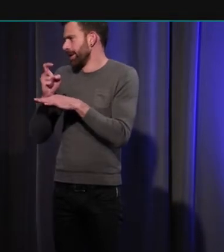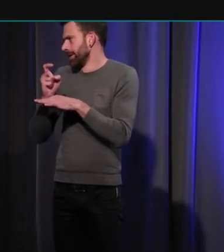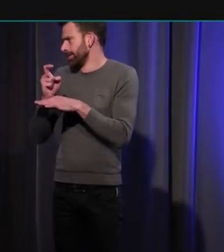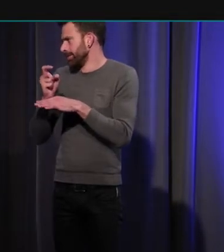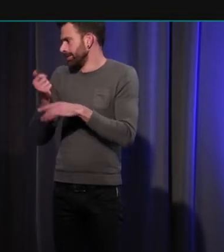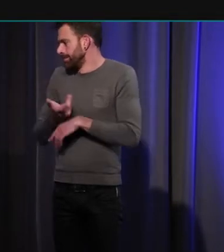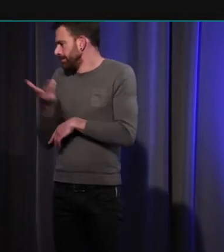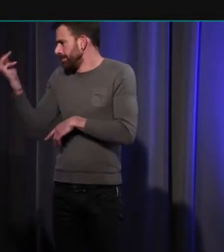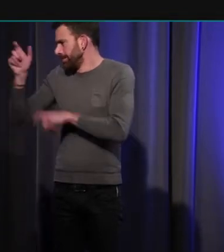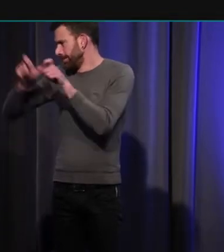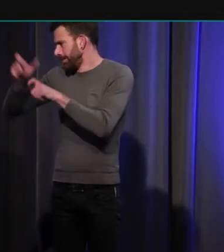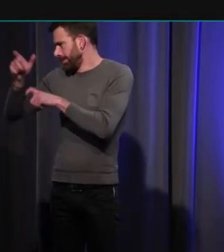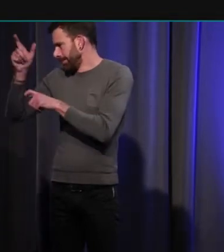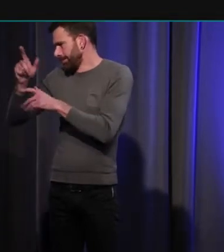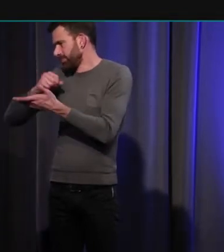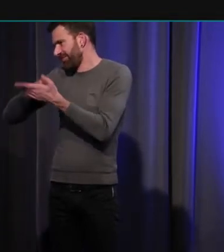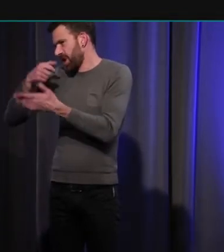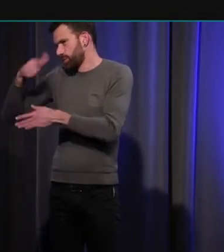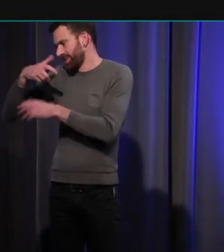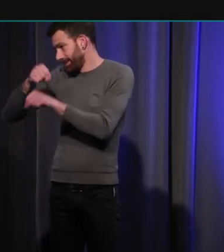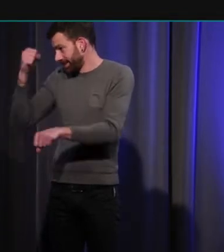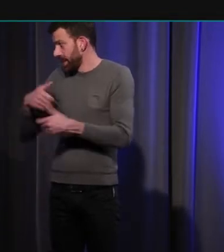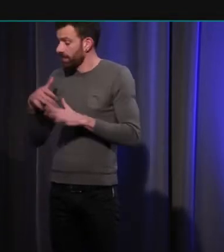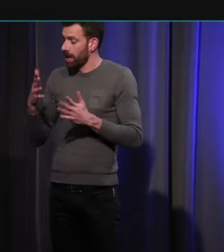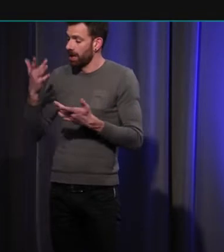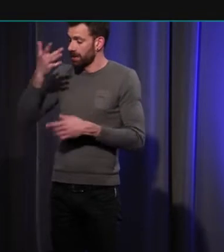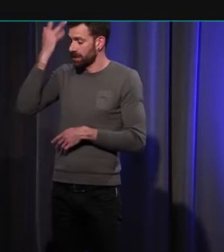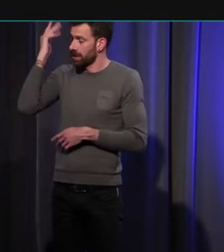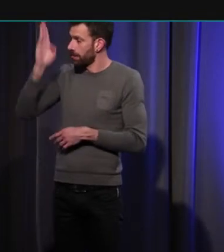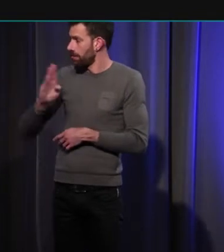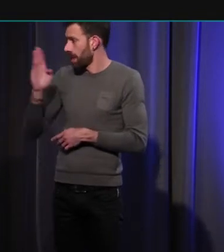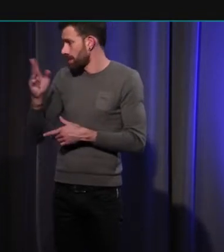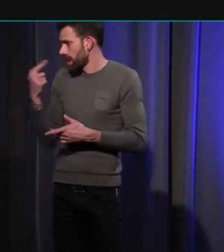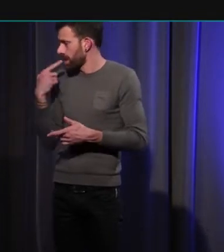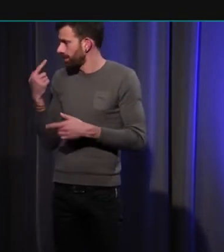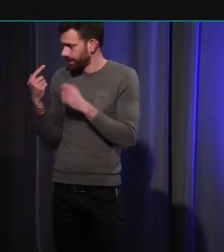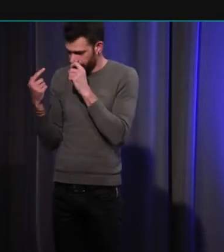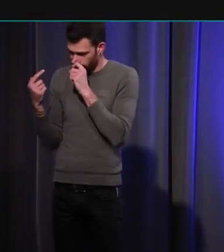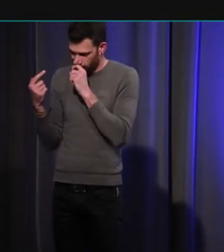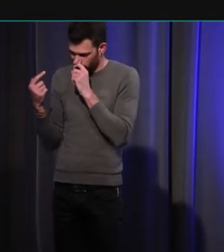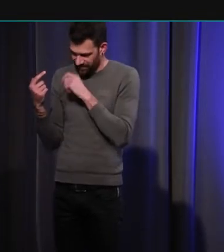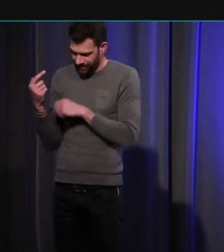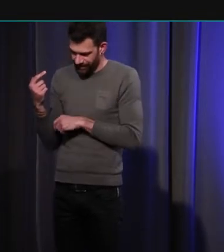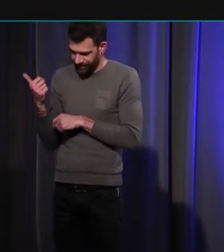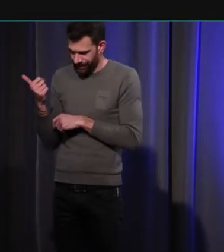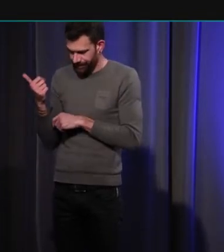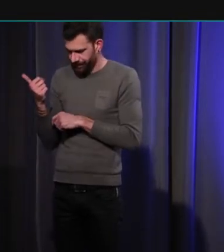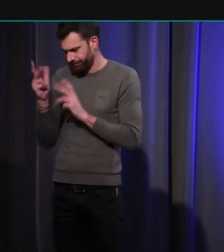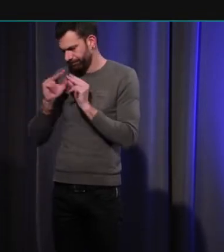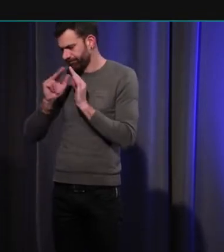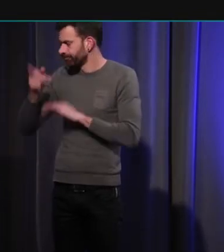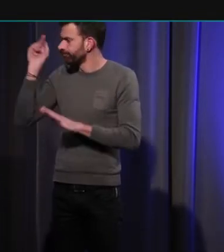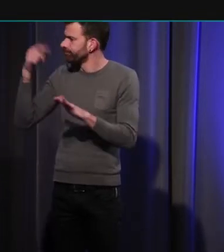plusieurs intellectuels de la fin du xiième siècle mais saint bernard a développé un peu c'est ce qui devait être là